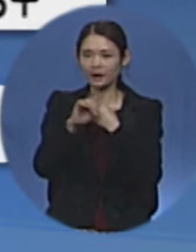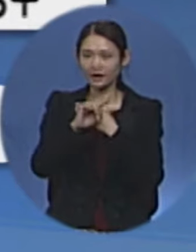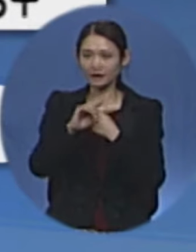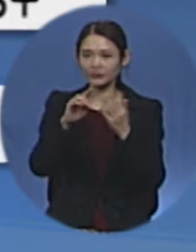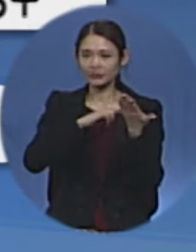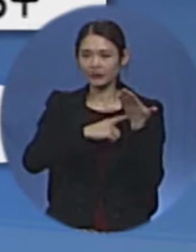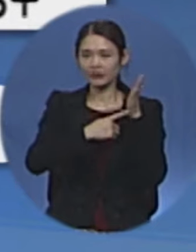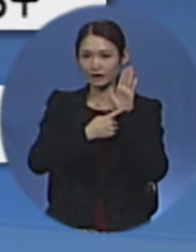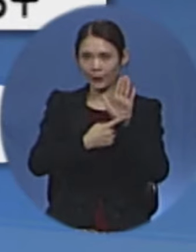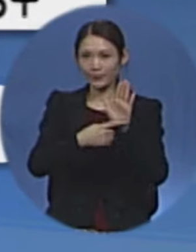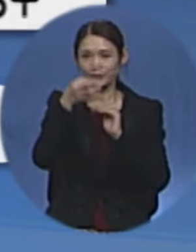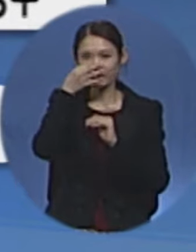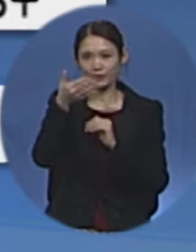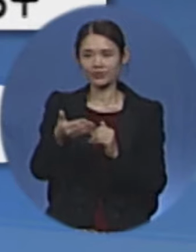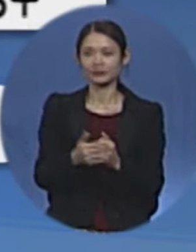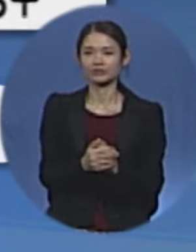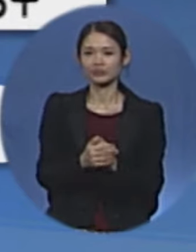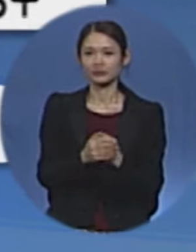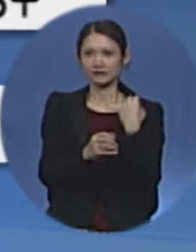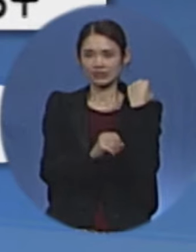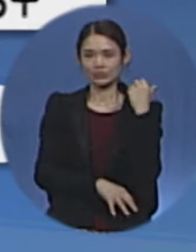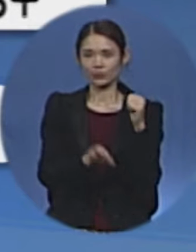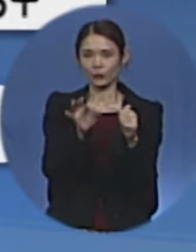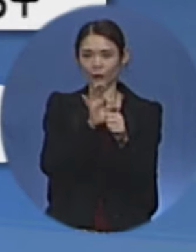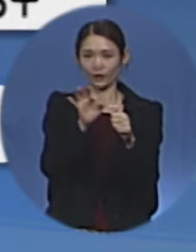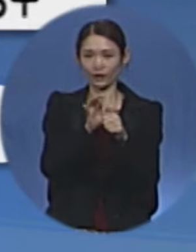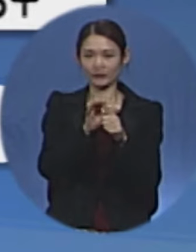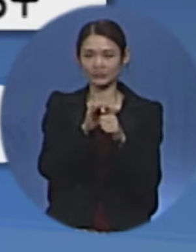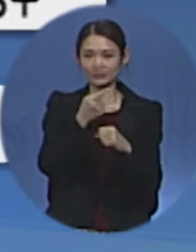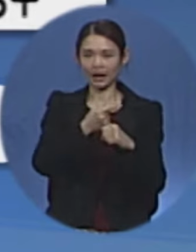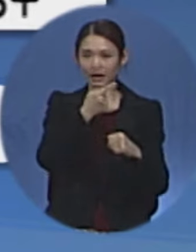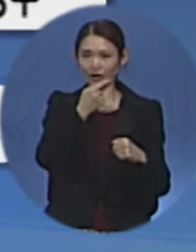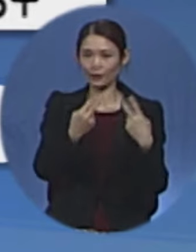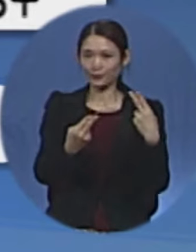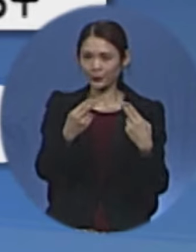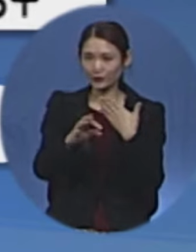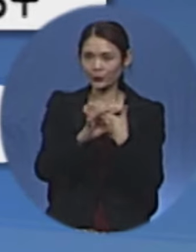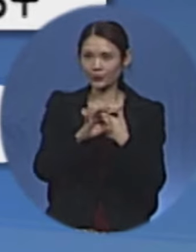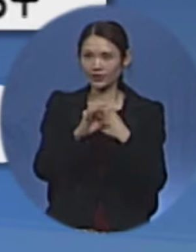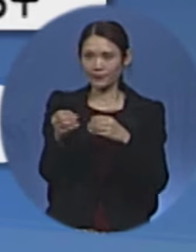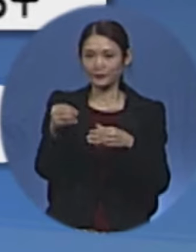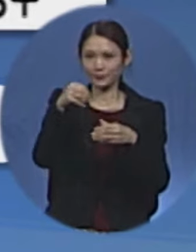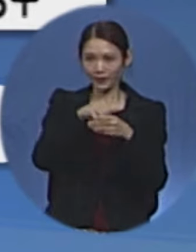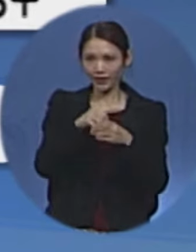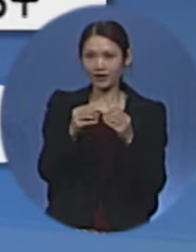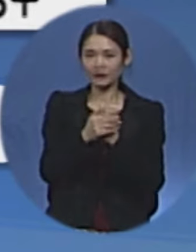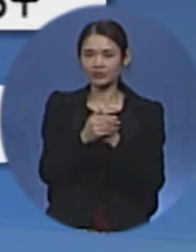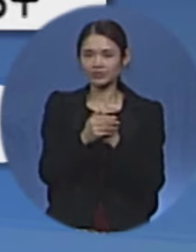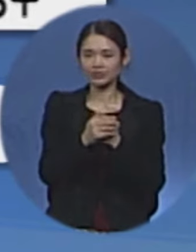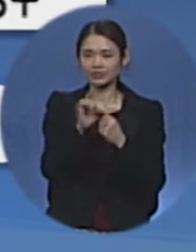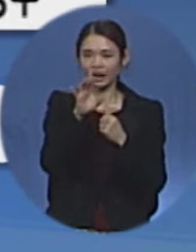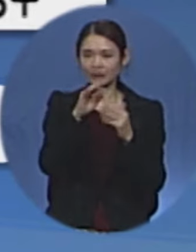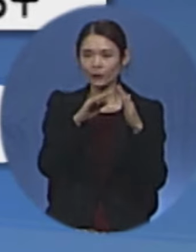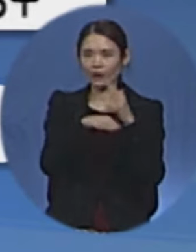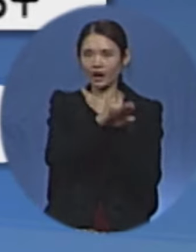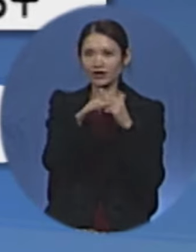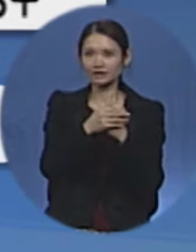개정안을 행정 예고했습니다. 기초연금 급여액은 전년도 소비자 물가 상승률을 반영해 단독가구는